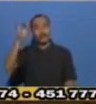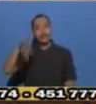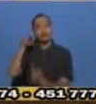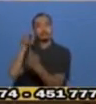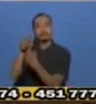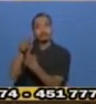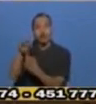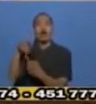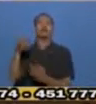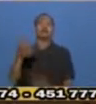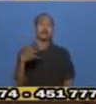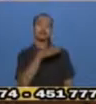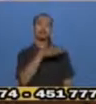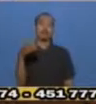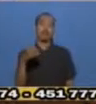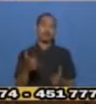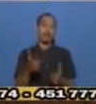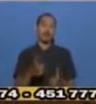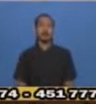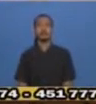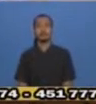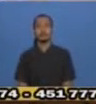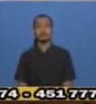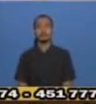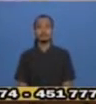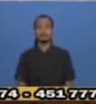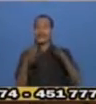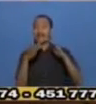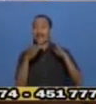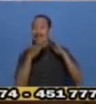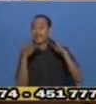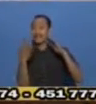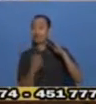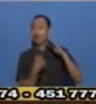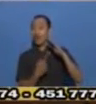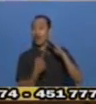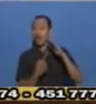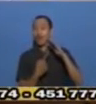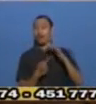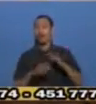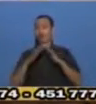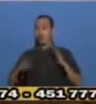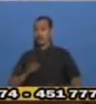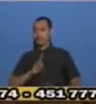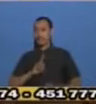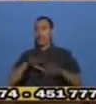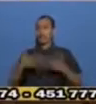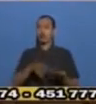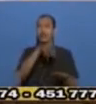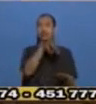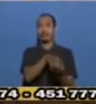sehingga isoman baik dia di rumah ataupun dia harus di shelter atau dibawa ke rumah sakit itu ada beberapa, dan